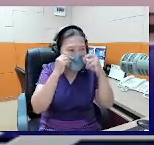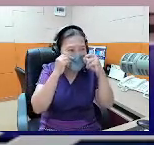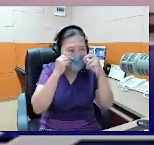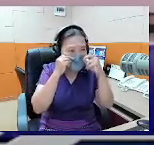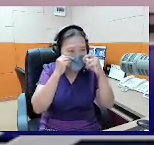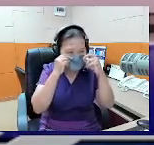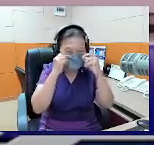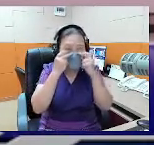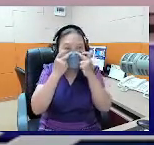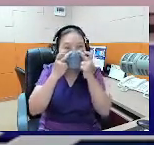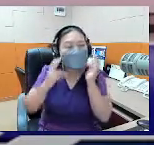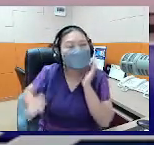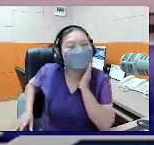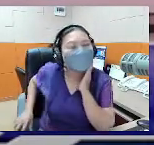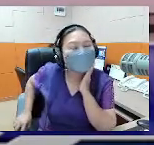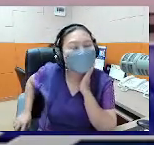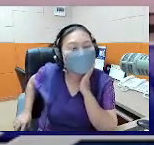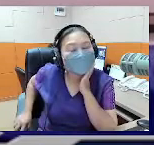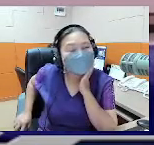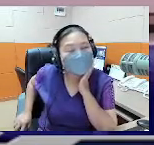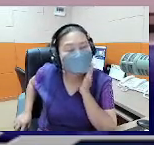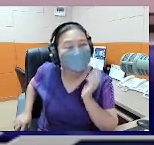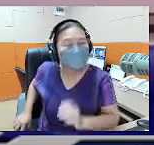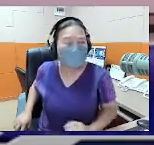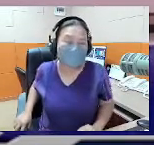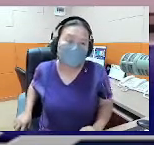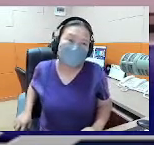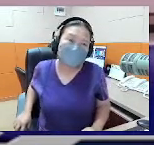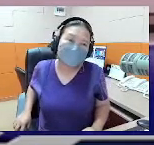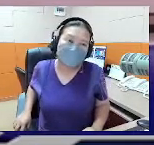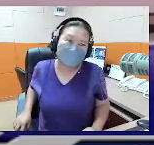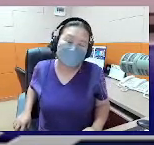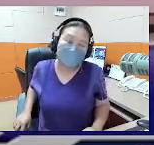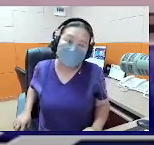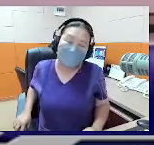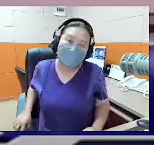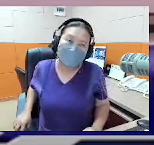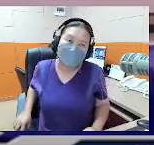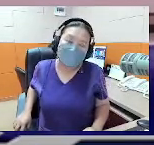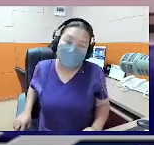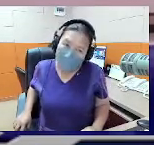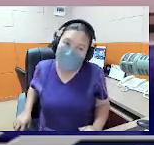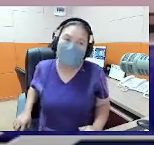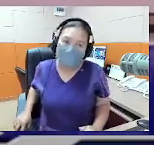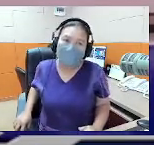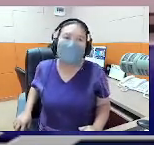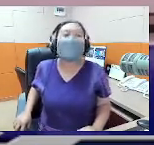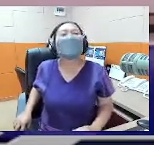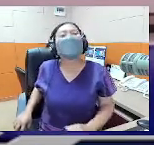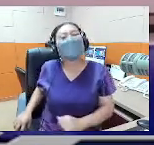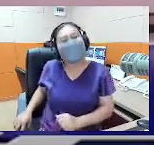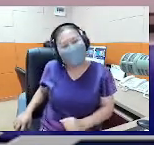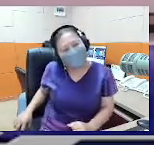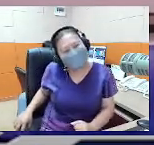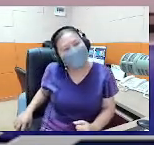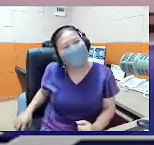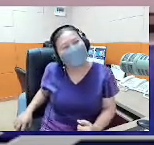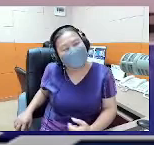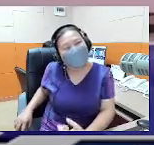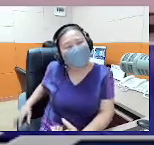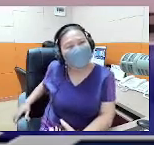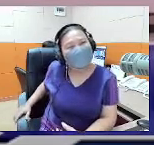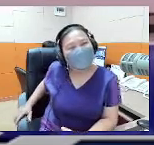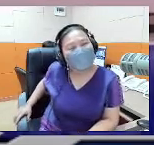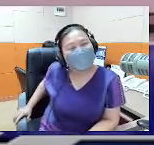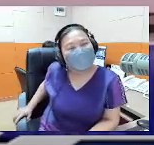ไหนยังไงคะ ค่ะก็จะเป็นเหมือนเราทำการตลาดอย่างเงี้ยค่ะยกตัวอย่างเรื่องของการทำการตลาดออนไลน์การสื่อสารการประชาสัมพันธ์